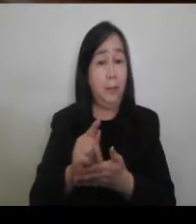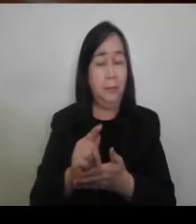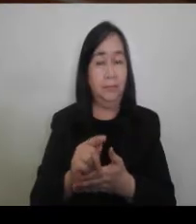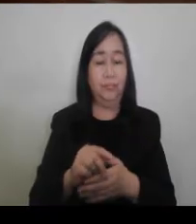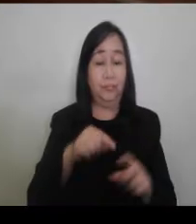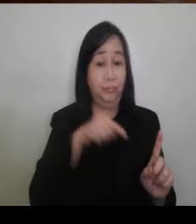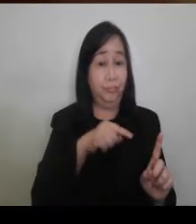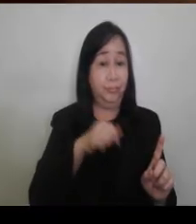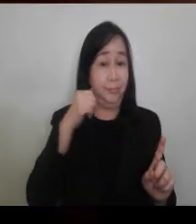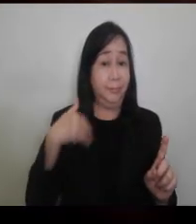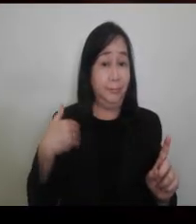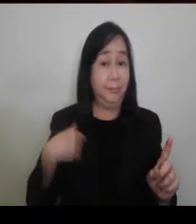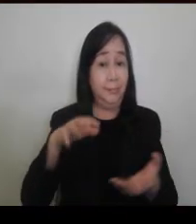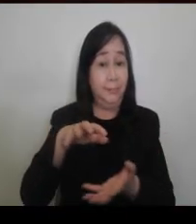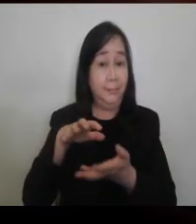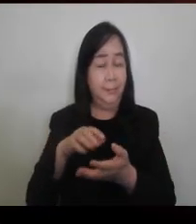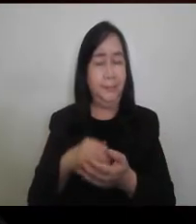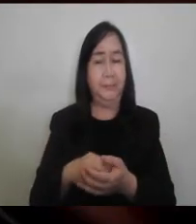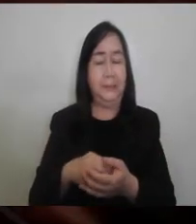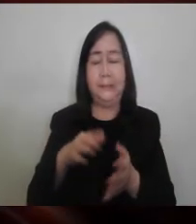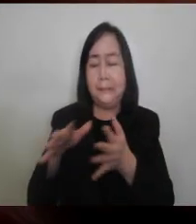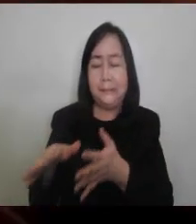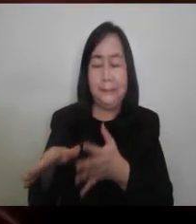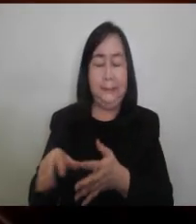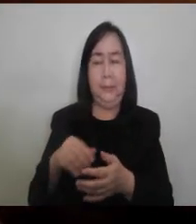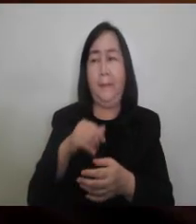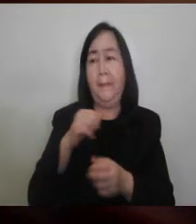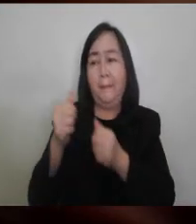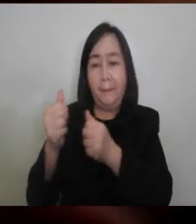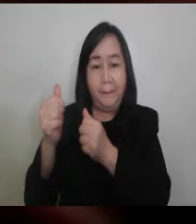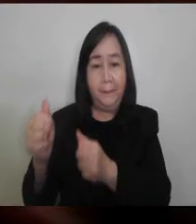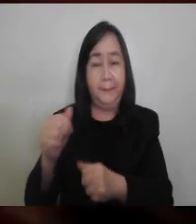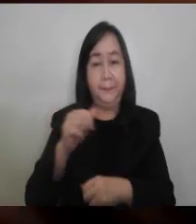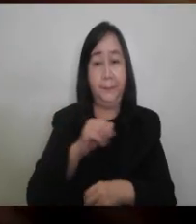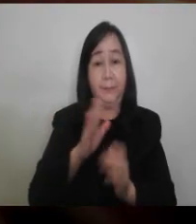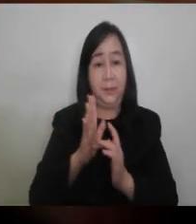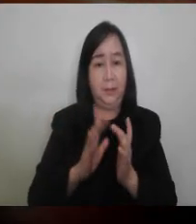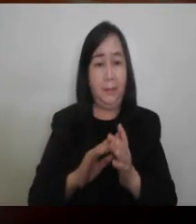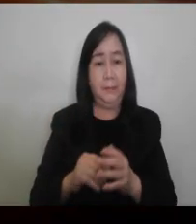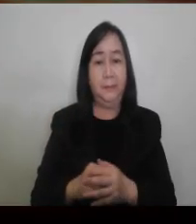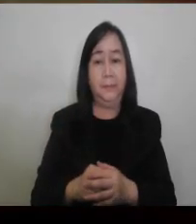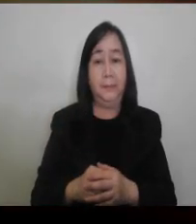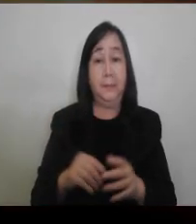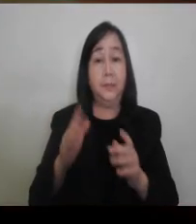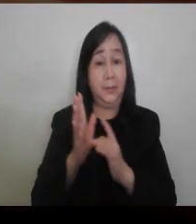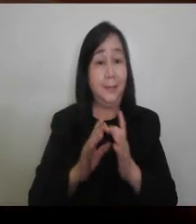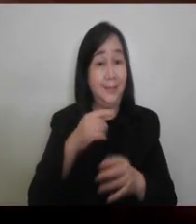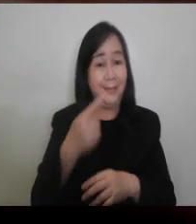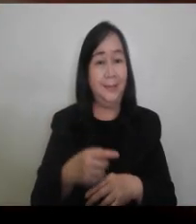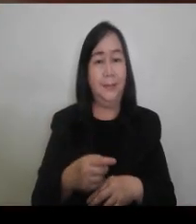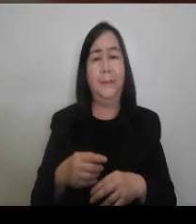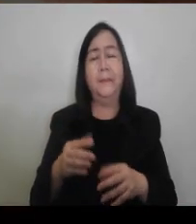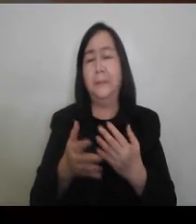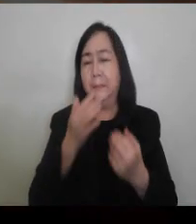maiwan ng binatang mayaman ang kanyang kayamanan upang sundan si Jesus. Sinabi ni Jesus, mas madali pang dumaan